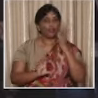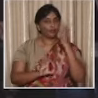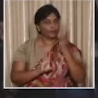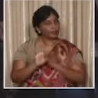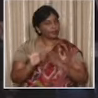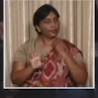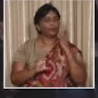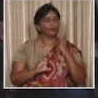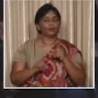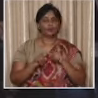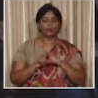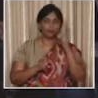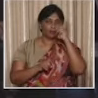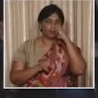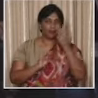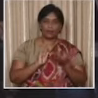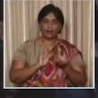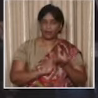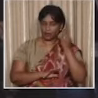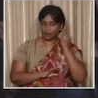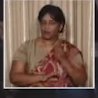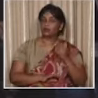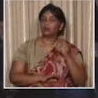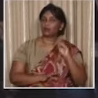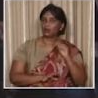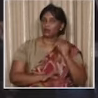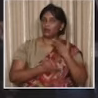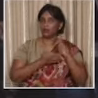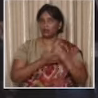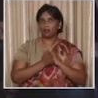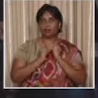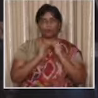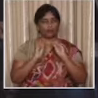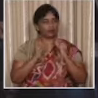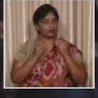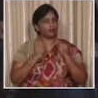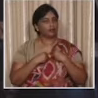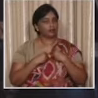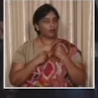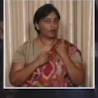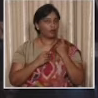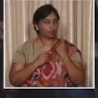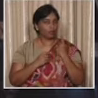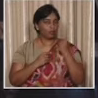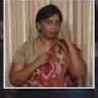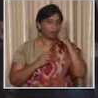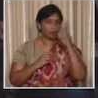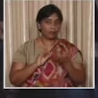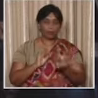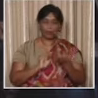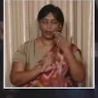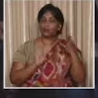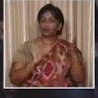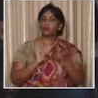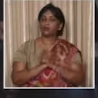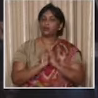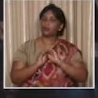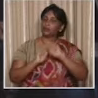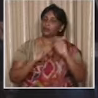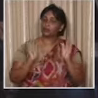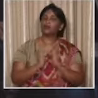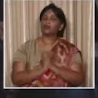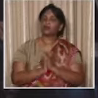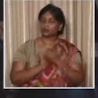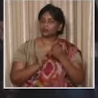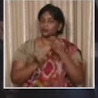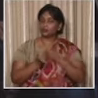හරි යම් කිසි වැටුප් වැඩිවීමක් ලබා ගත්තා. යම් කිසි සහන ප්‍රමාණයක් ලබා ගත්තා. රුපියල් 1000 වැටුප් වැඩිවීම කතාවත් එක්ක අද ඒ